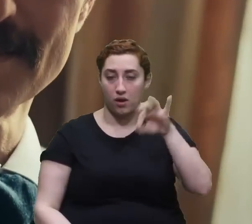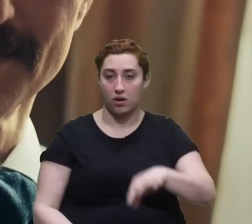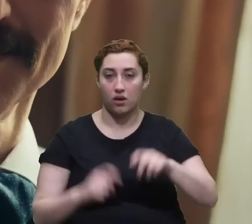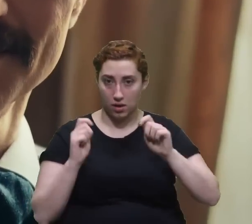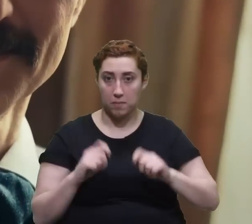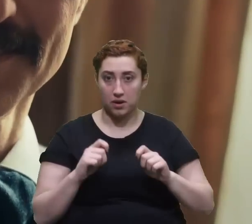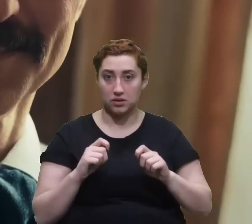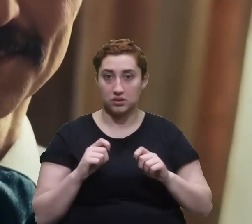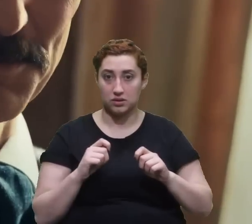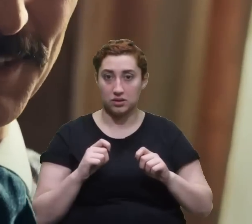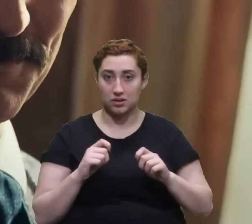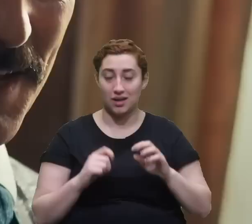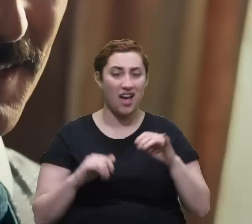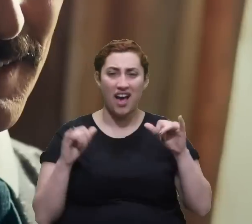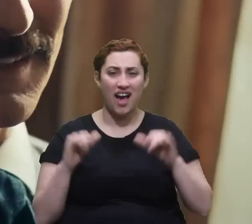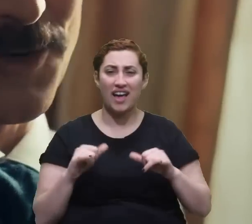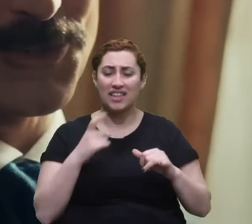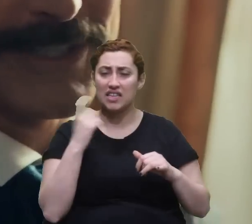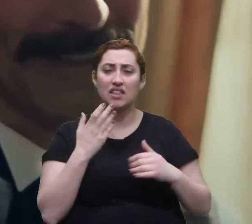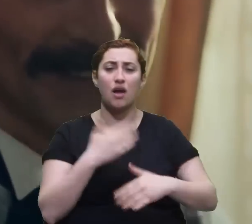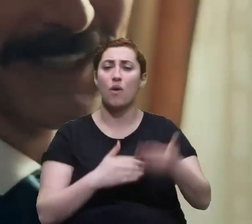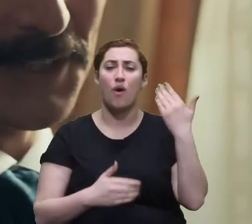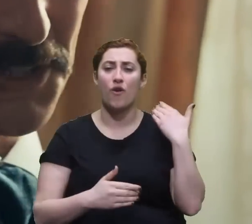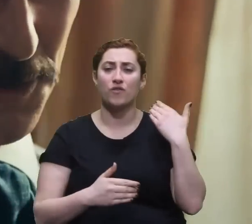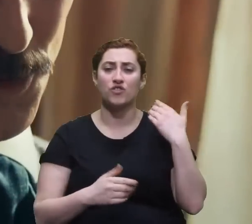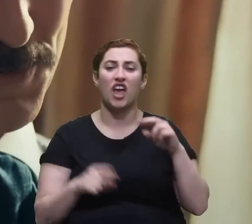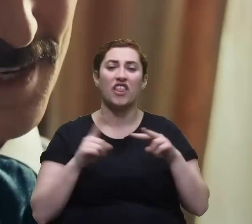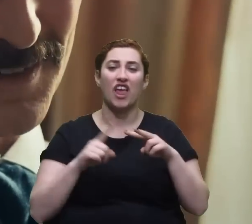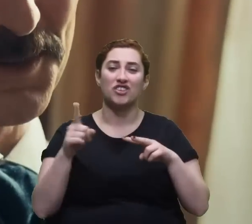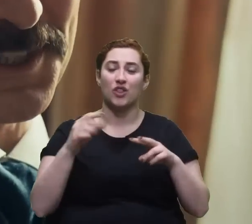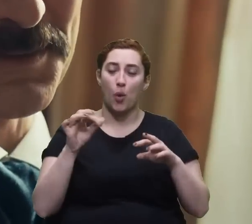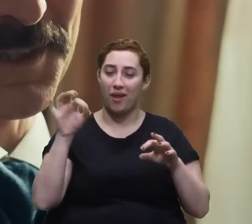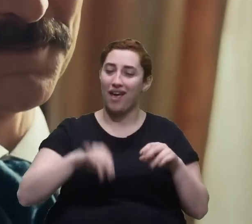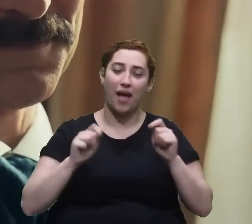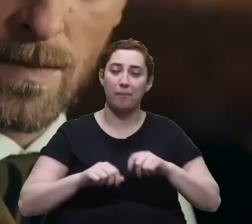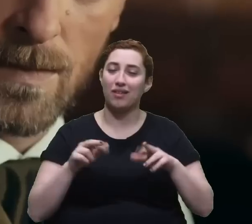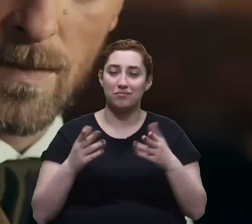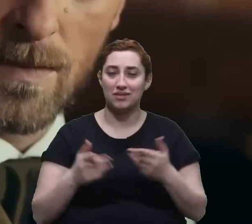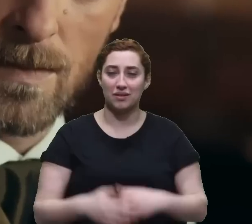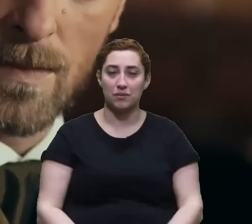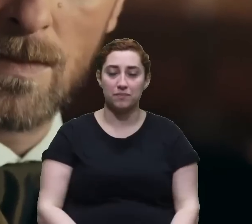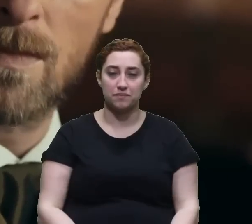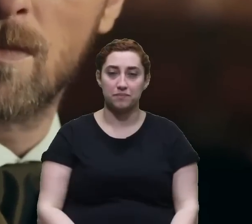atarsın. Tıpkı yıllar önce Nijat'ı toprağa attığımız gibi.